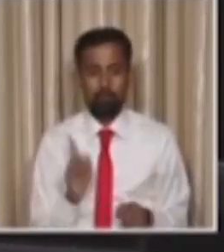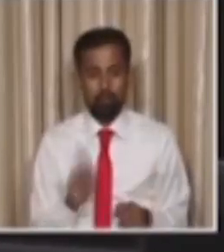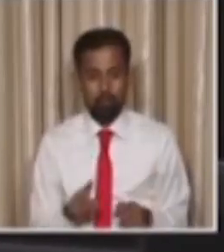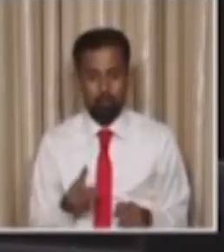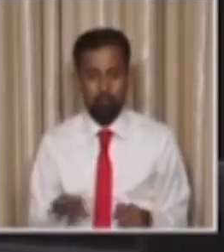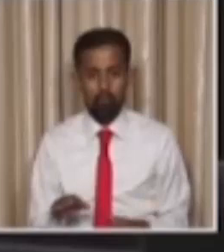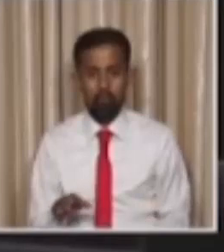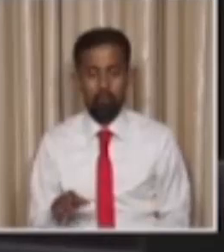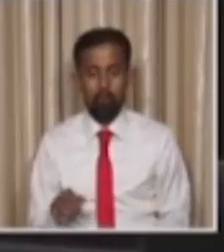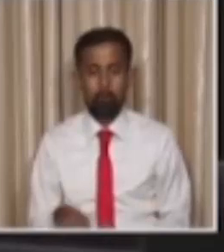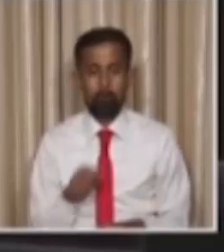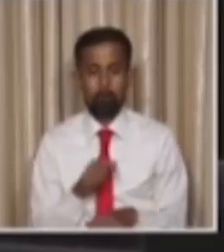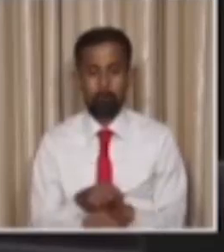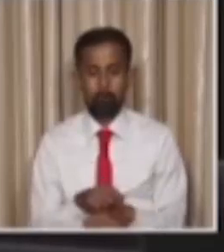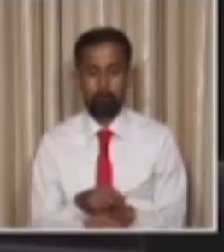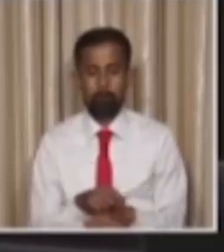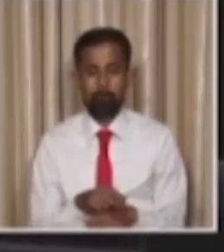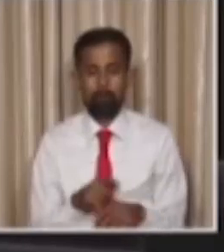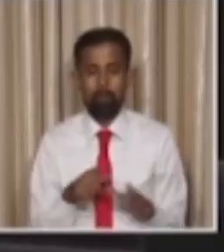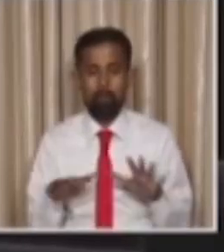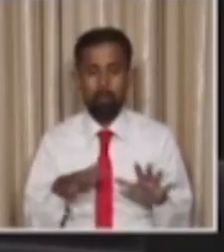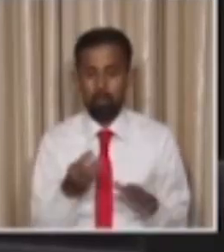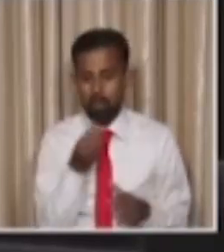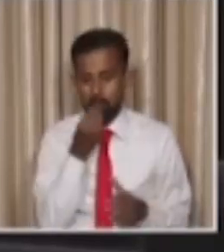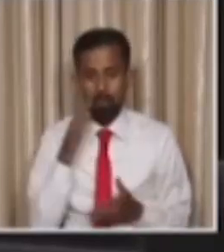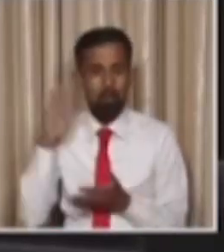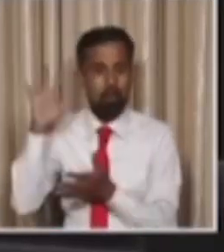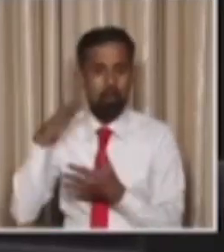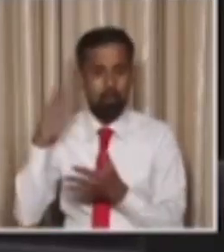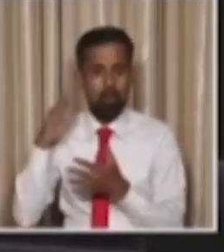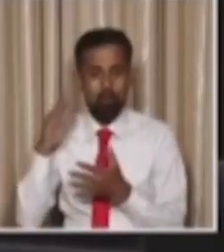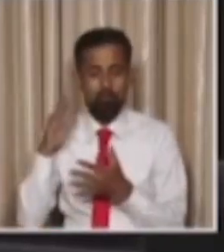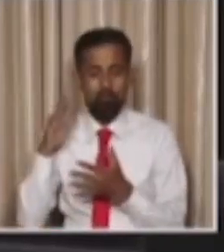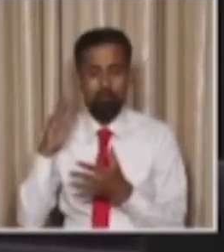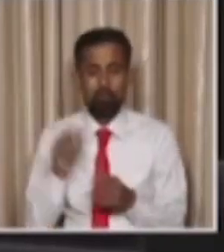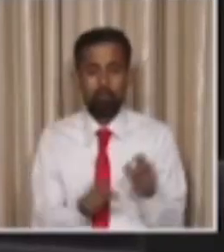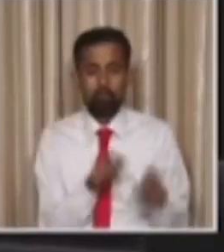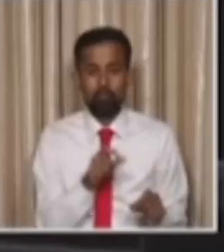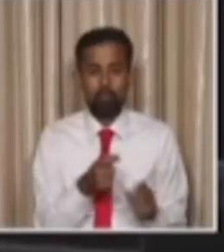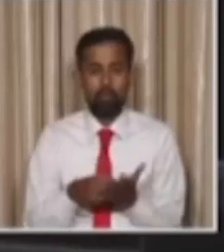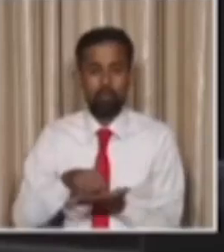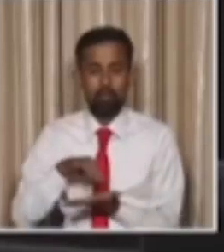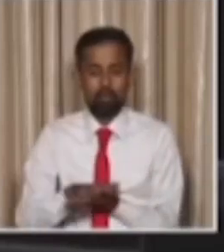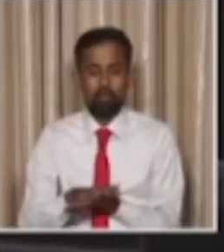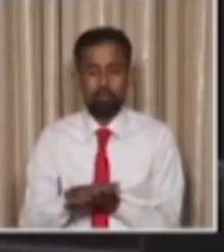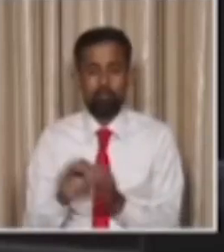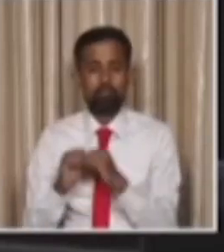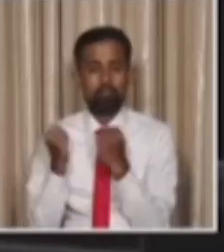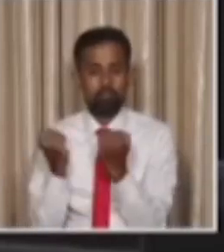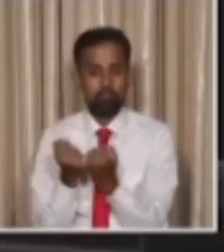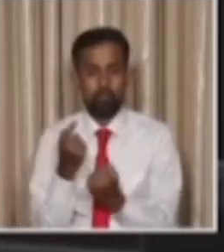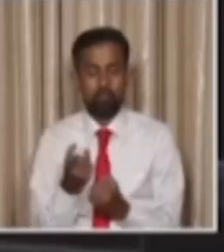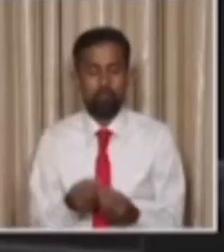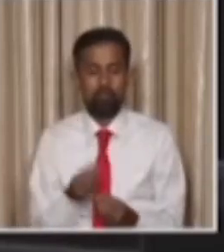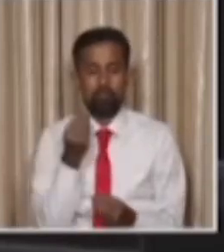තියෙනවා මේ වන විට සත්ව ආහාර ආනයනය කරන්න ආනයන කරුවන් සහ ලියාපදිංචි සංගම්වලට